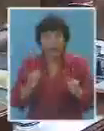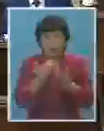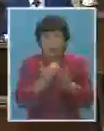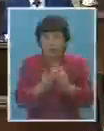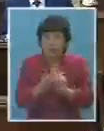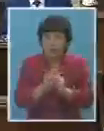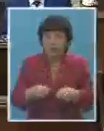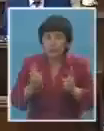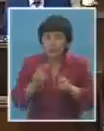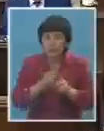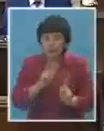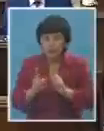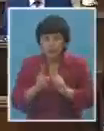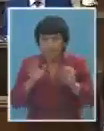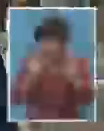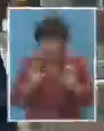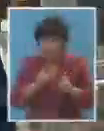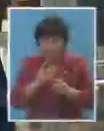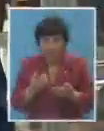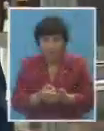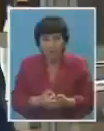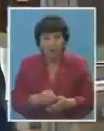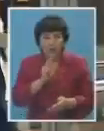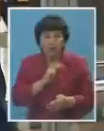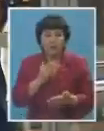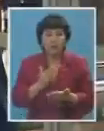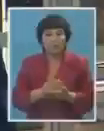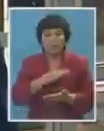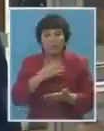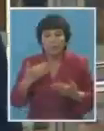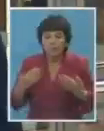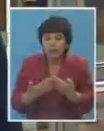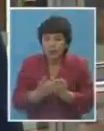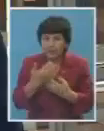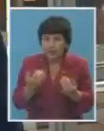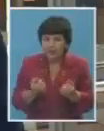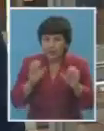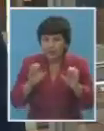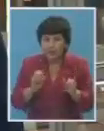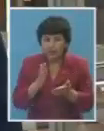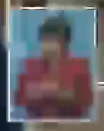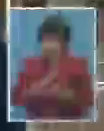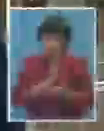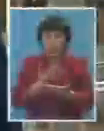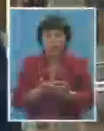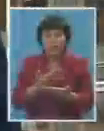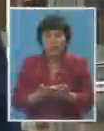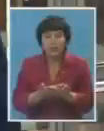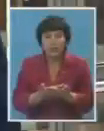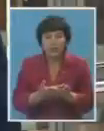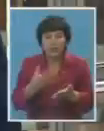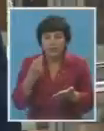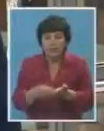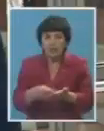аясында қауіпсіздік кеңесі туралы заң да қаралды. Жұмыс барысында көп жаңадан қабылдаған заңдар болды. Мысалы,